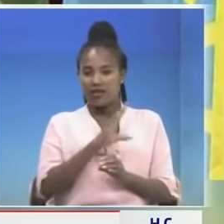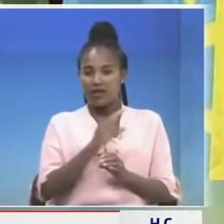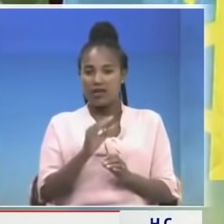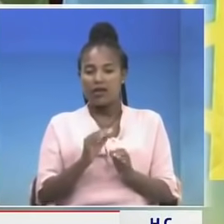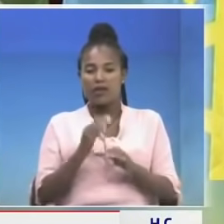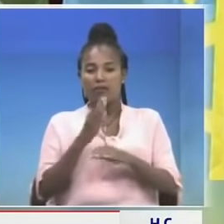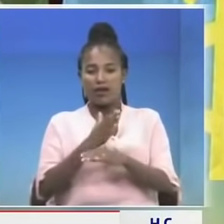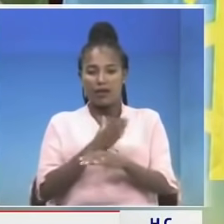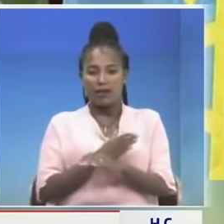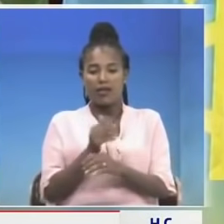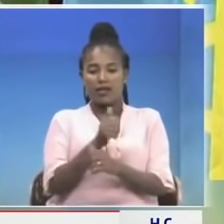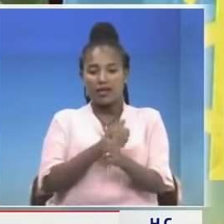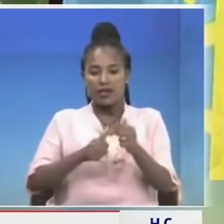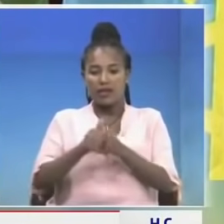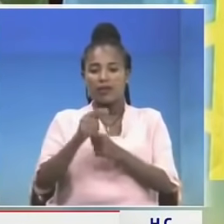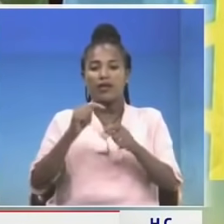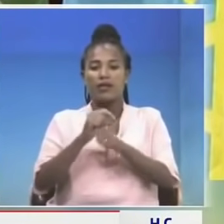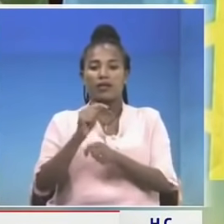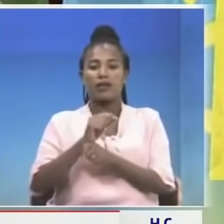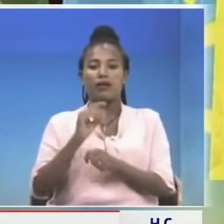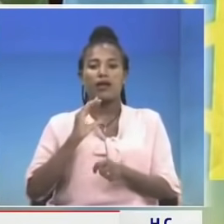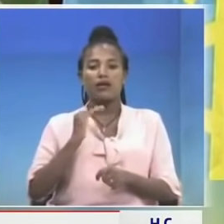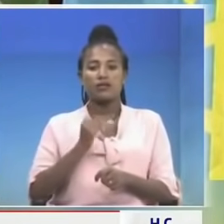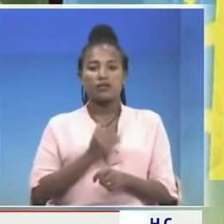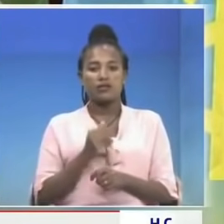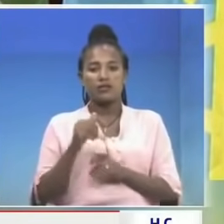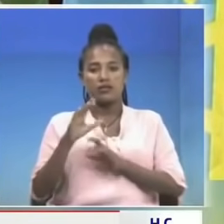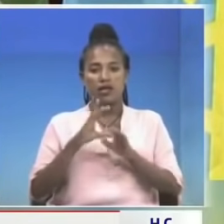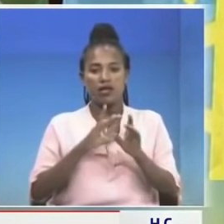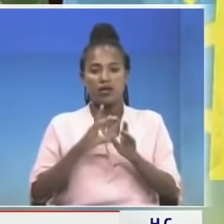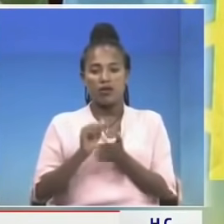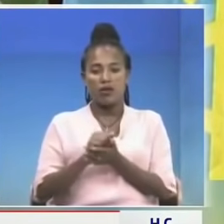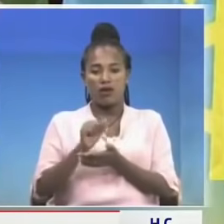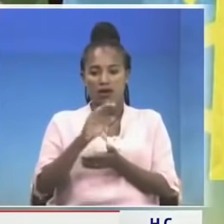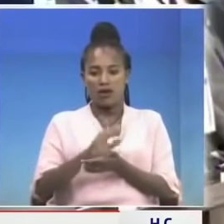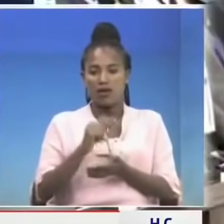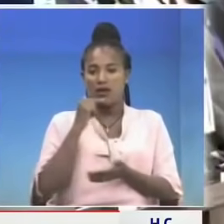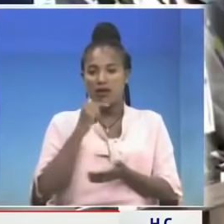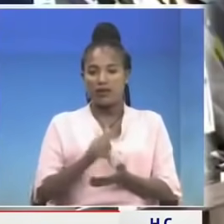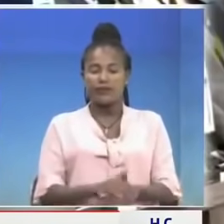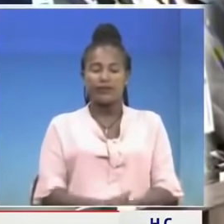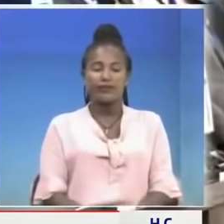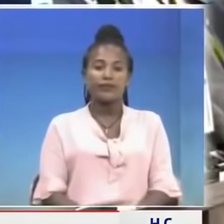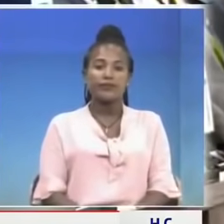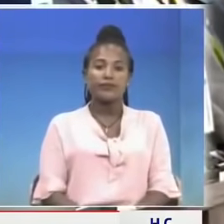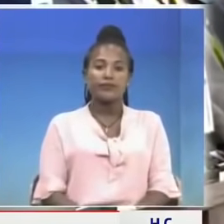ማዳበር ተቀዳሚ ተግባራችን እንድናደርገው አደራ እላለሁ።